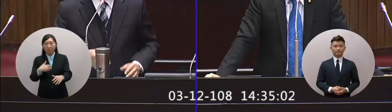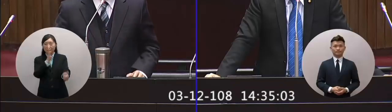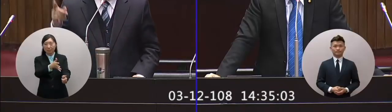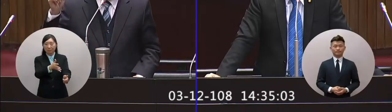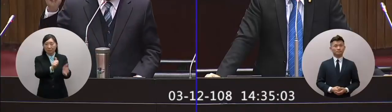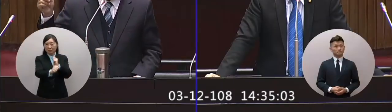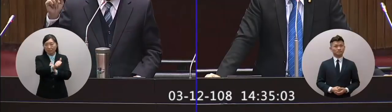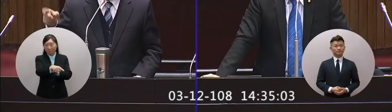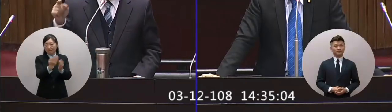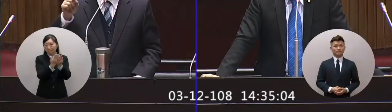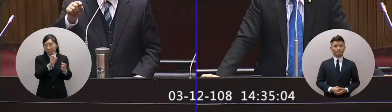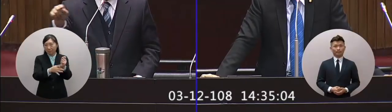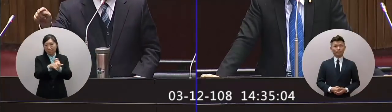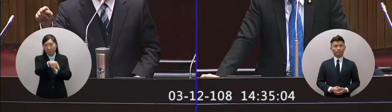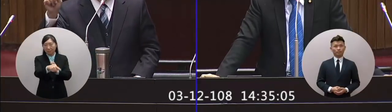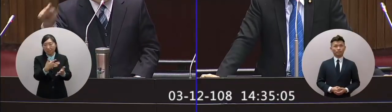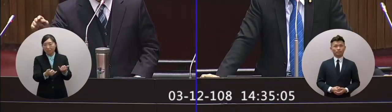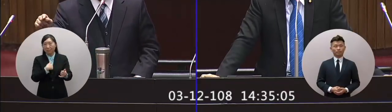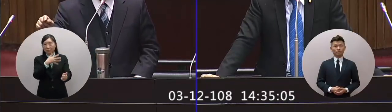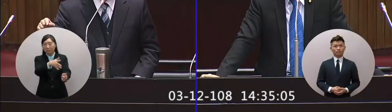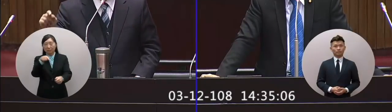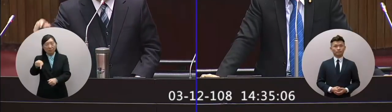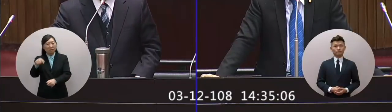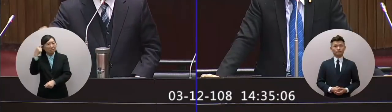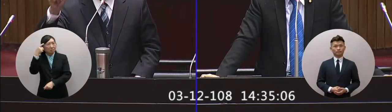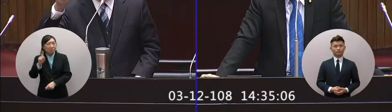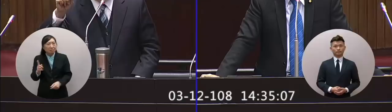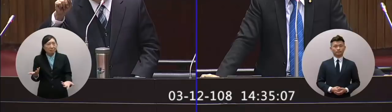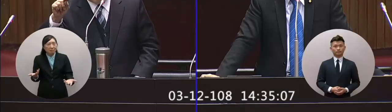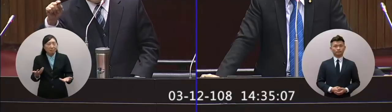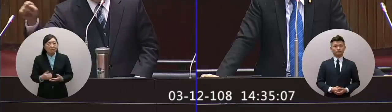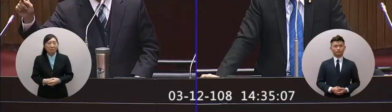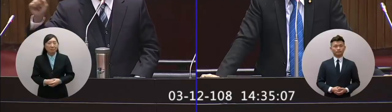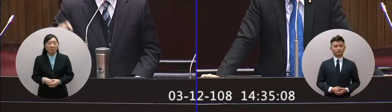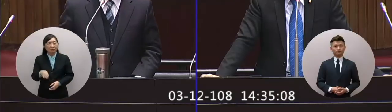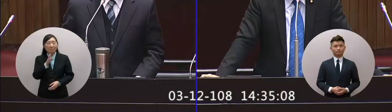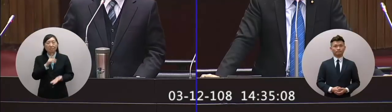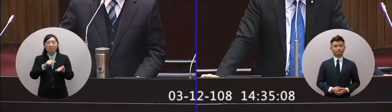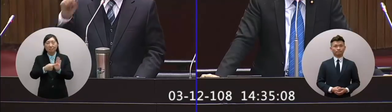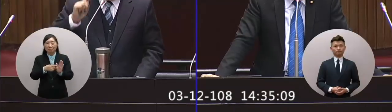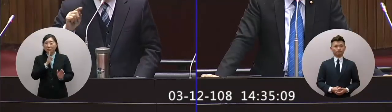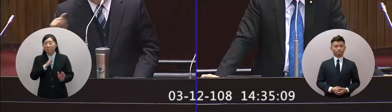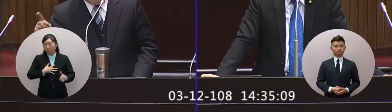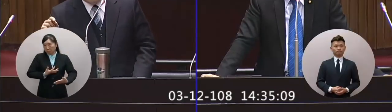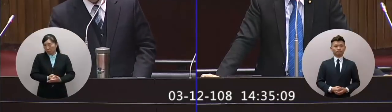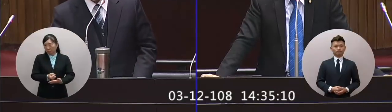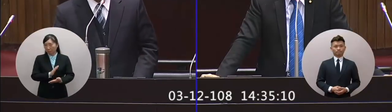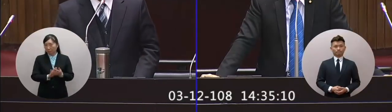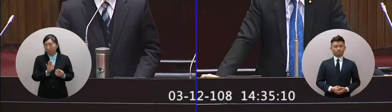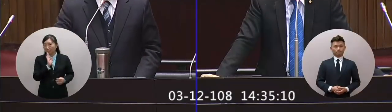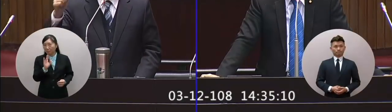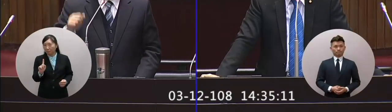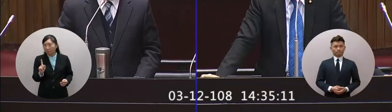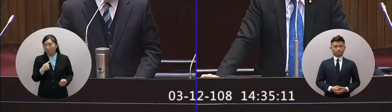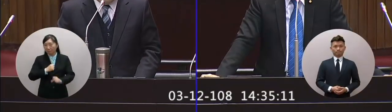生啦，讲啊，所以就讲即句话意思，吼，是要展示决心，也是